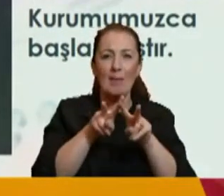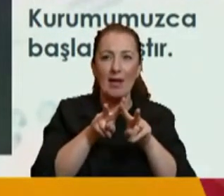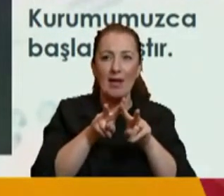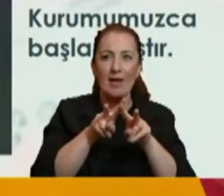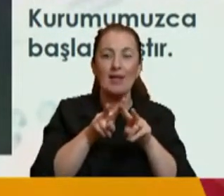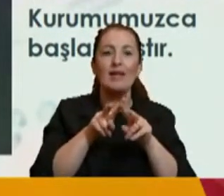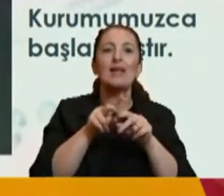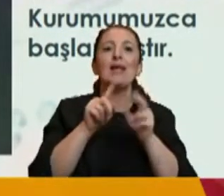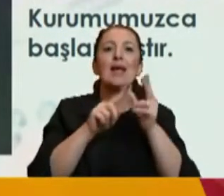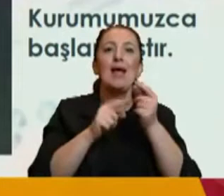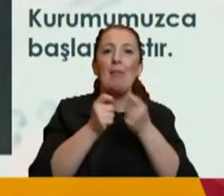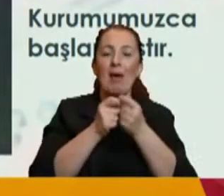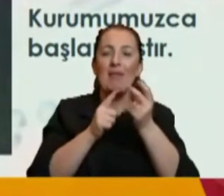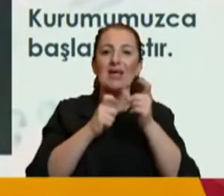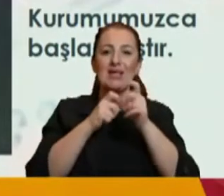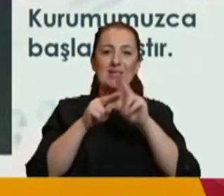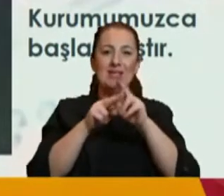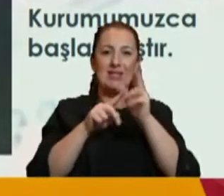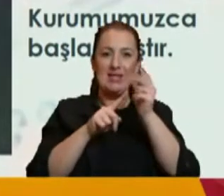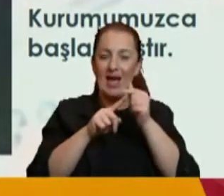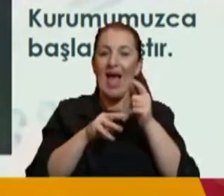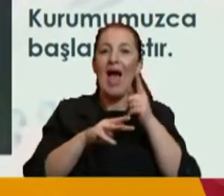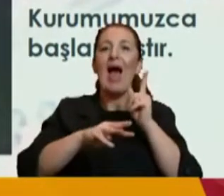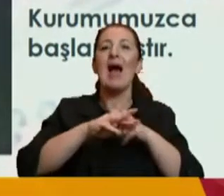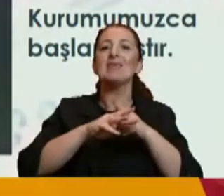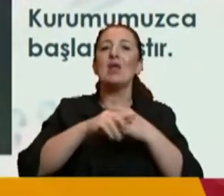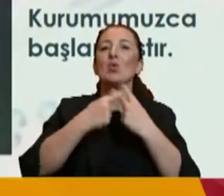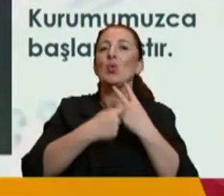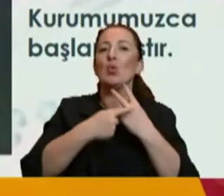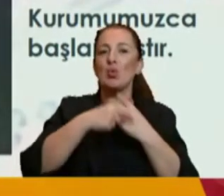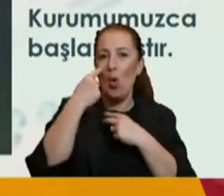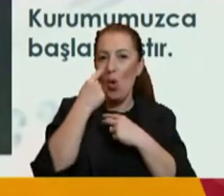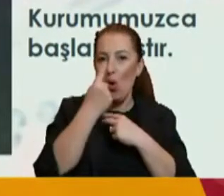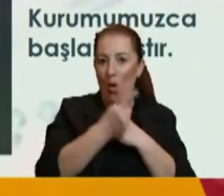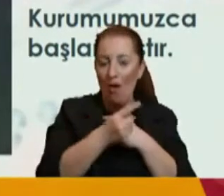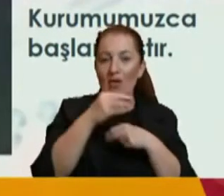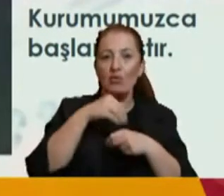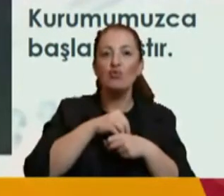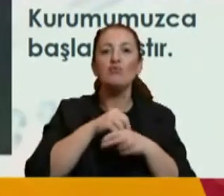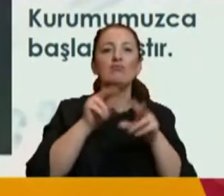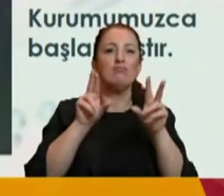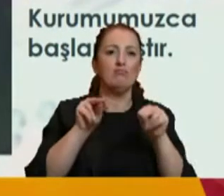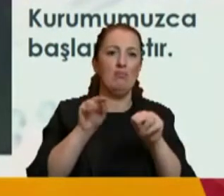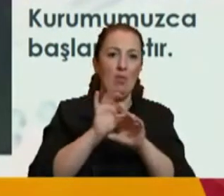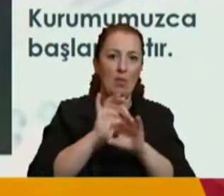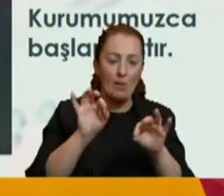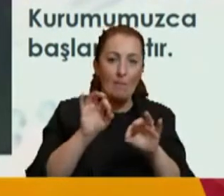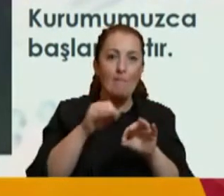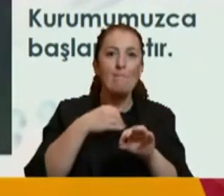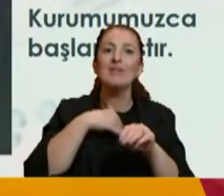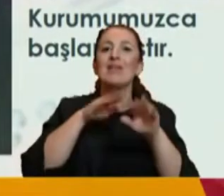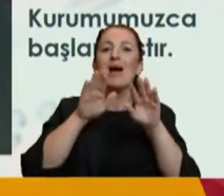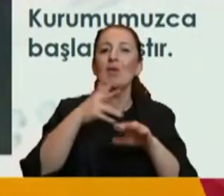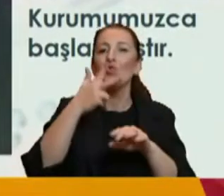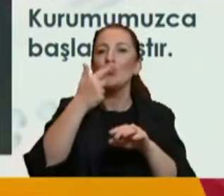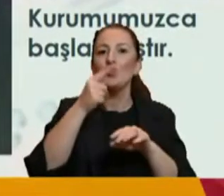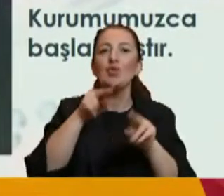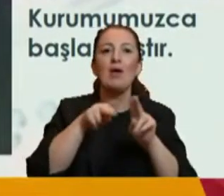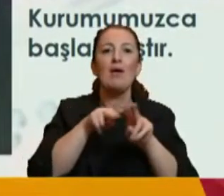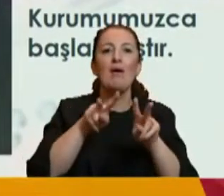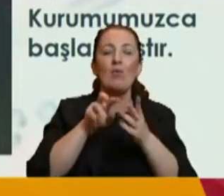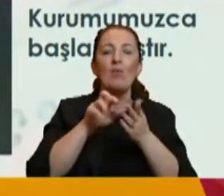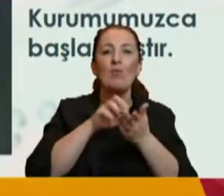İBB eski ve Esenyurt Belediyesi İnce tamamlanmıştı Biz kalan üç buçuk kilometrelik kısmın